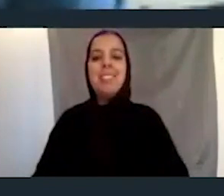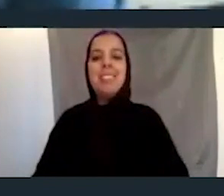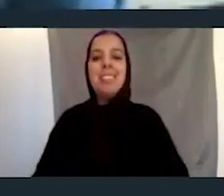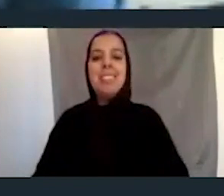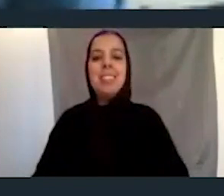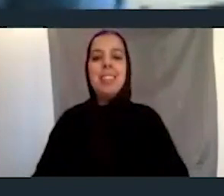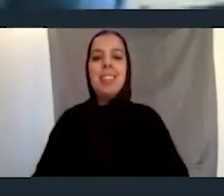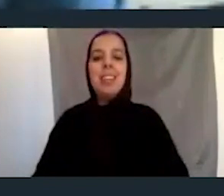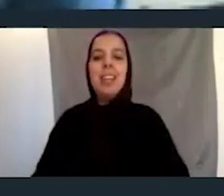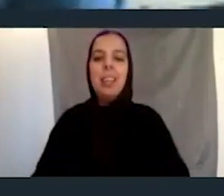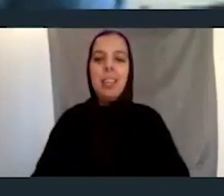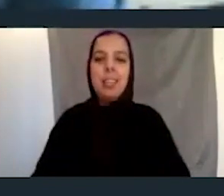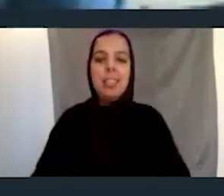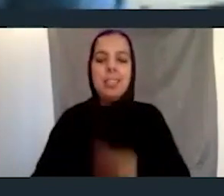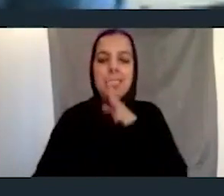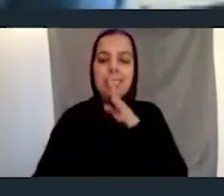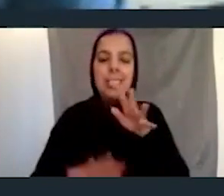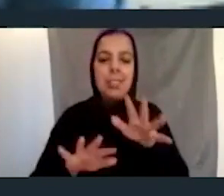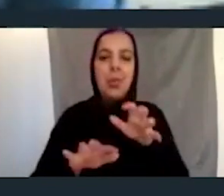Des soucis techniques.